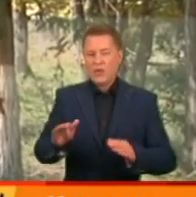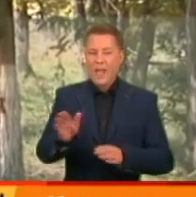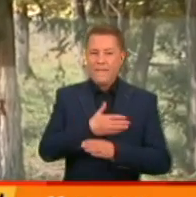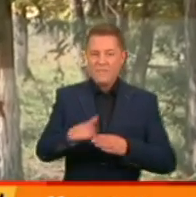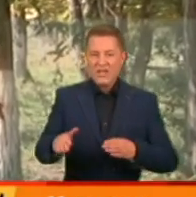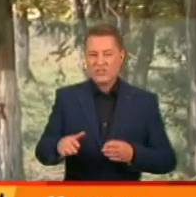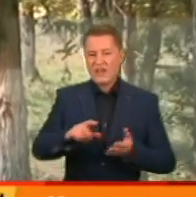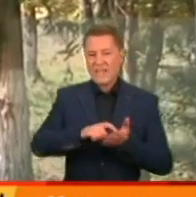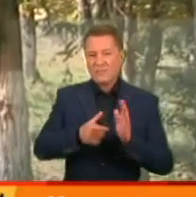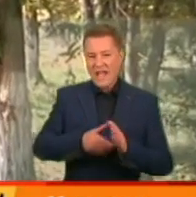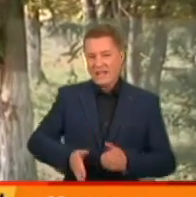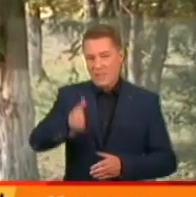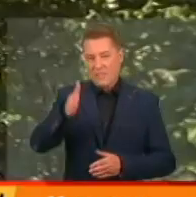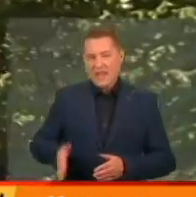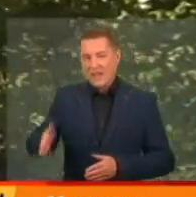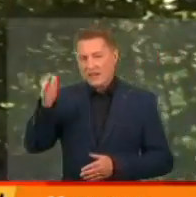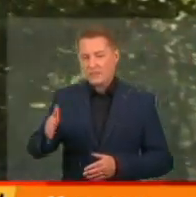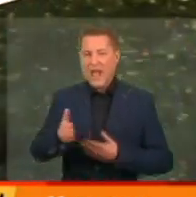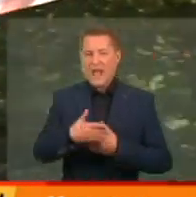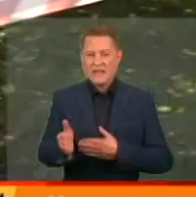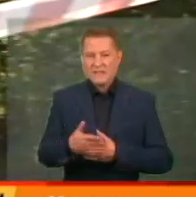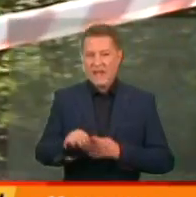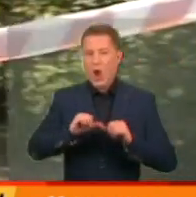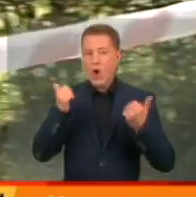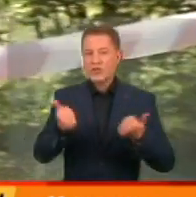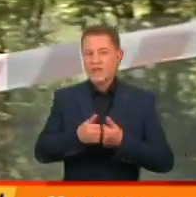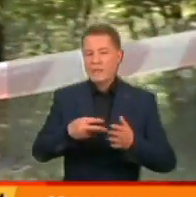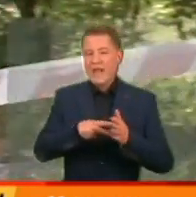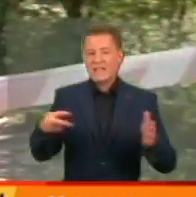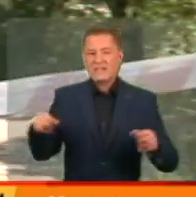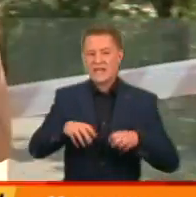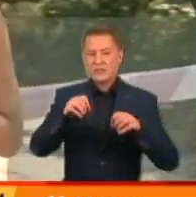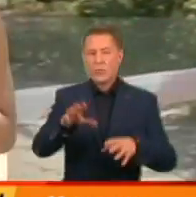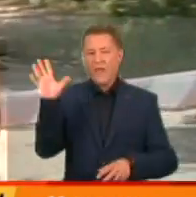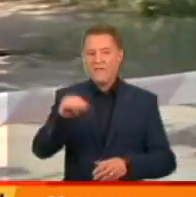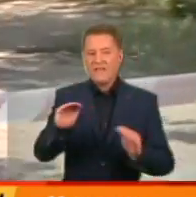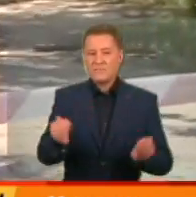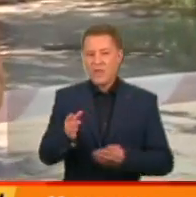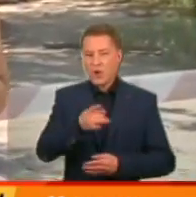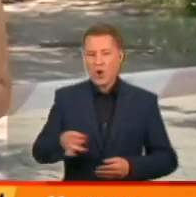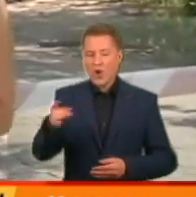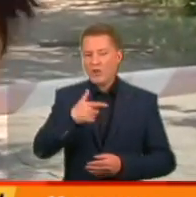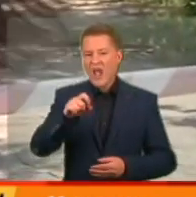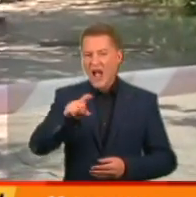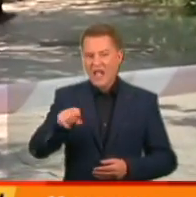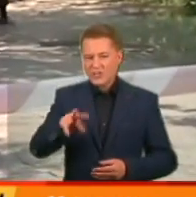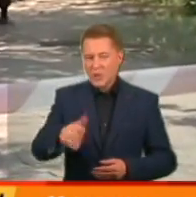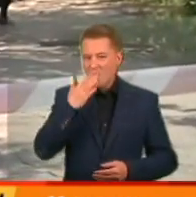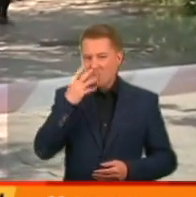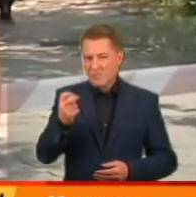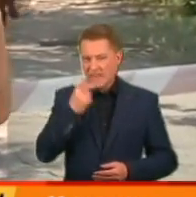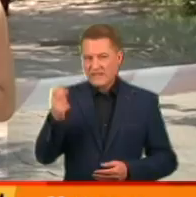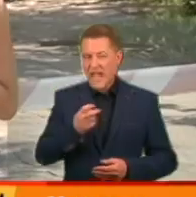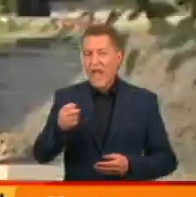міжкімнатні перекриття, двері, облицювання стін. Наразі очеплено та знеструмлено весь мікрорайон, а газом тхне і досі за кілька